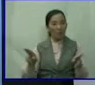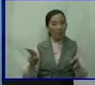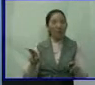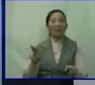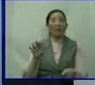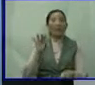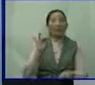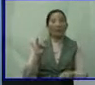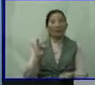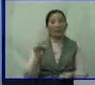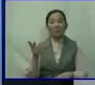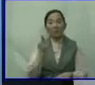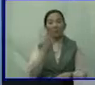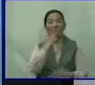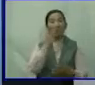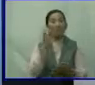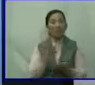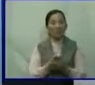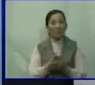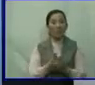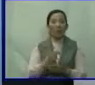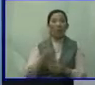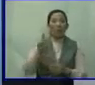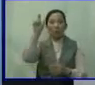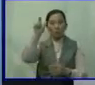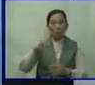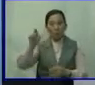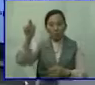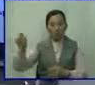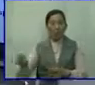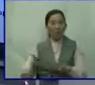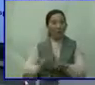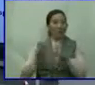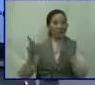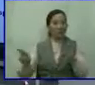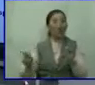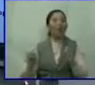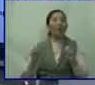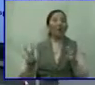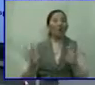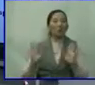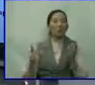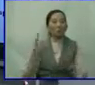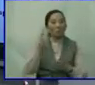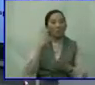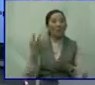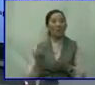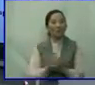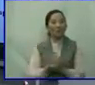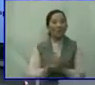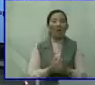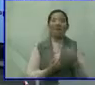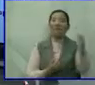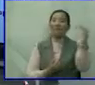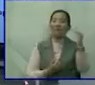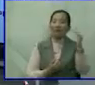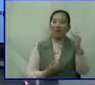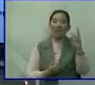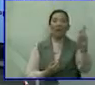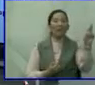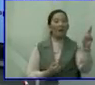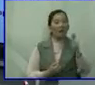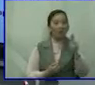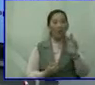о, посмотрите, столбики-то одинаковые. Значит, как мы оценим? В феврале и в